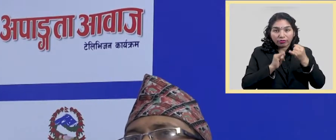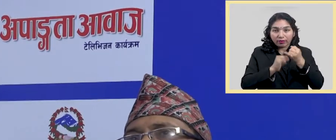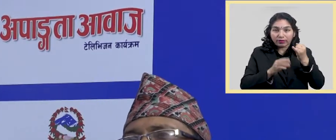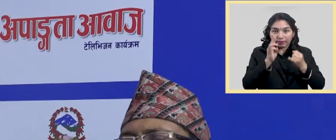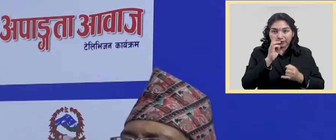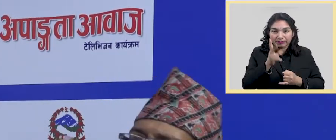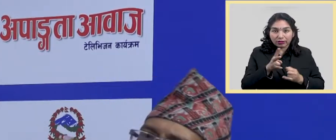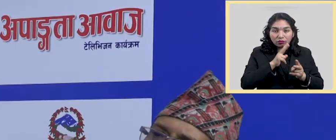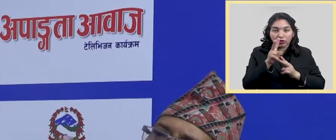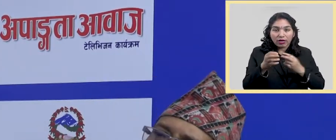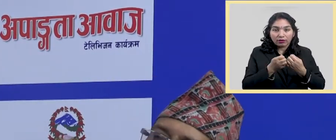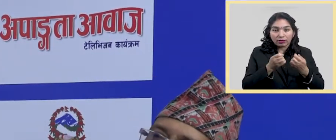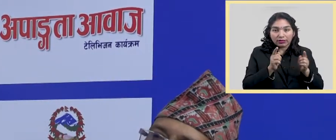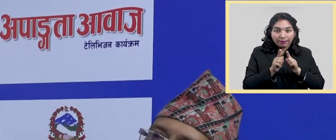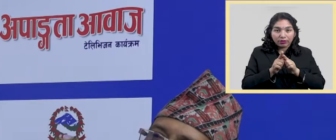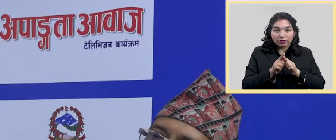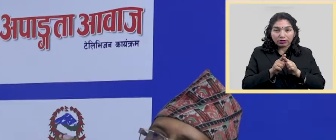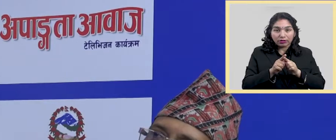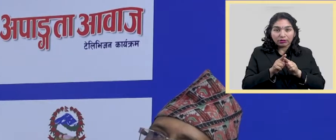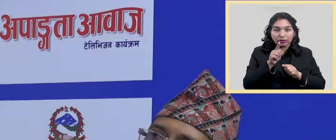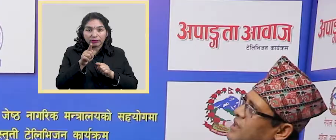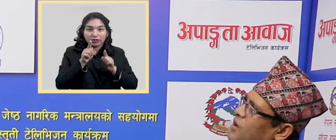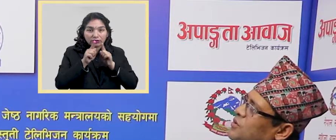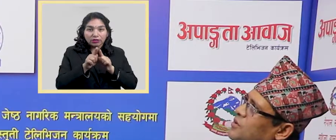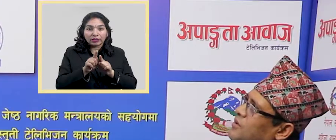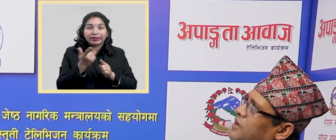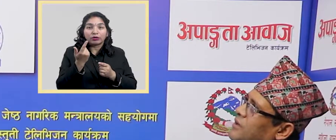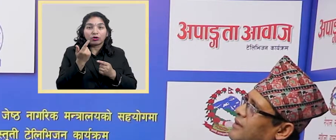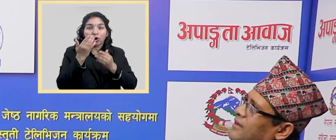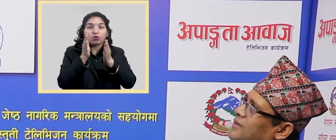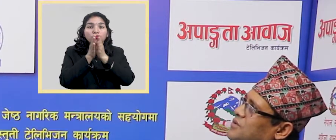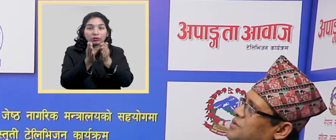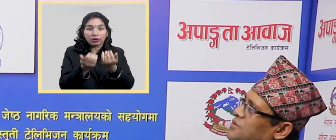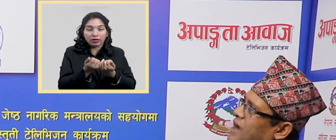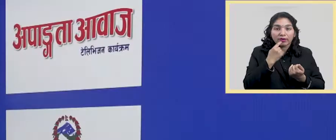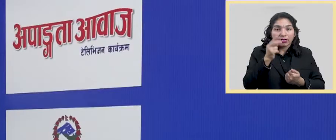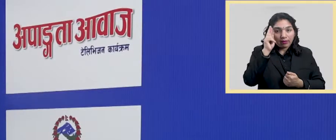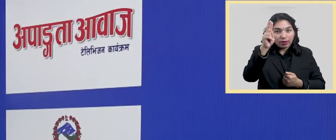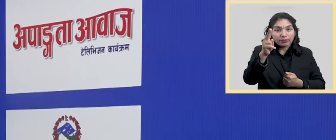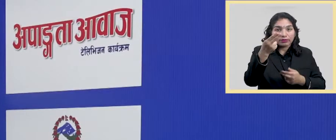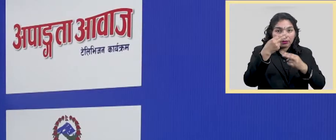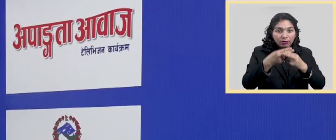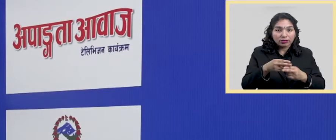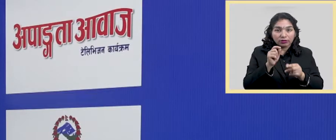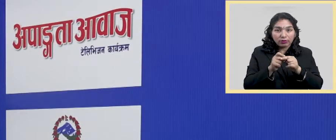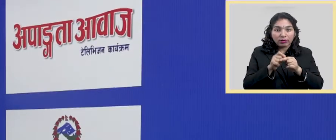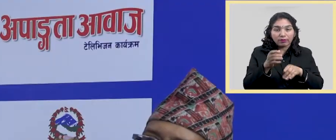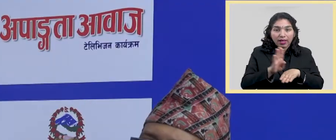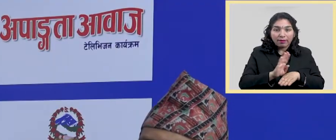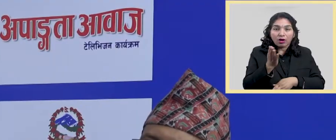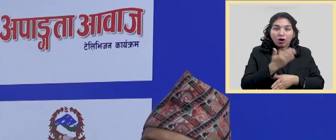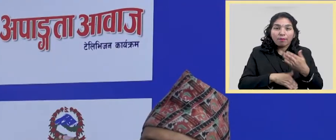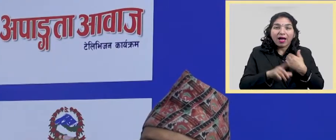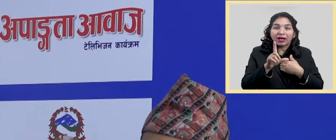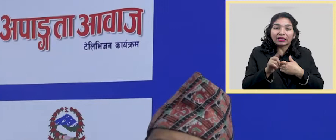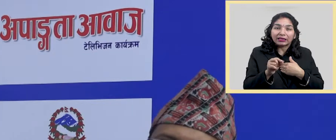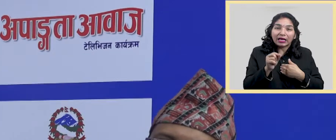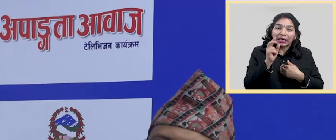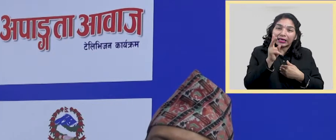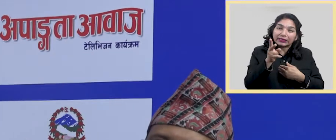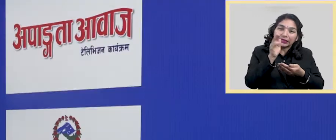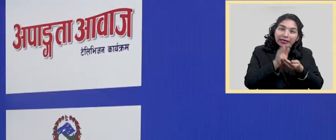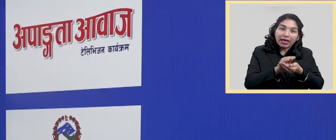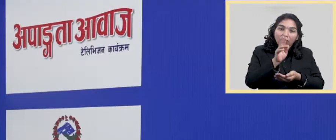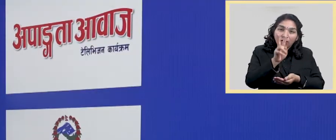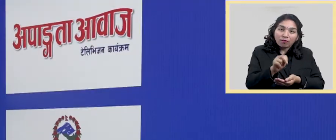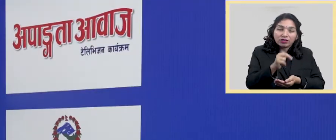छौँ। यति कुरा गर्दा गर्दै पनि अध्यक्षज्यूसँग मैले के अनुरोध गरेँ भने जस्तो आगामी दिनको बजेटहरू बन्दाखेरि पनि अपाङ्गतालाई चाहिँ यति राख्नुपर्छ